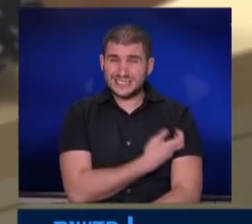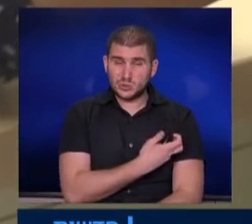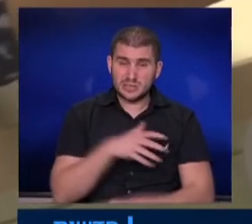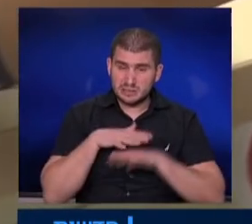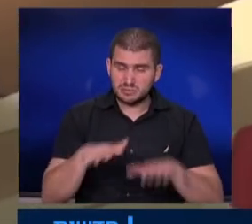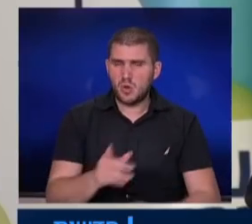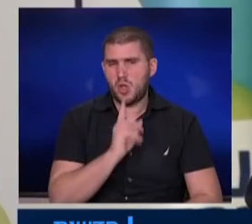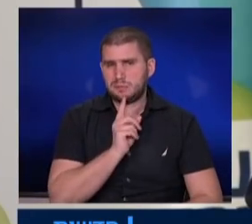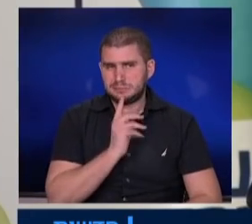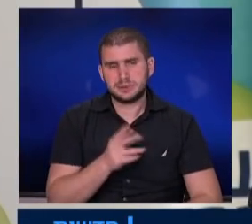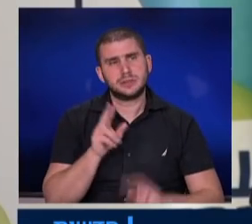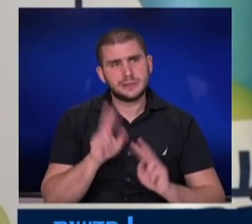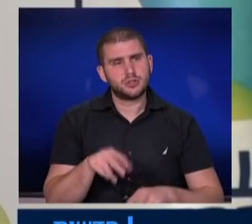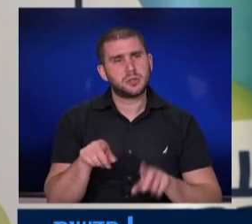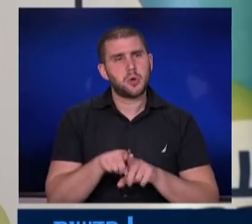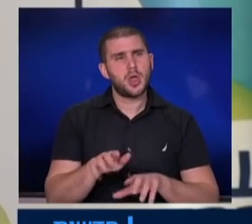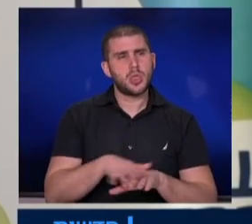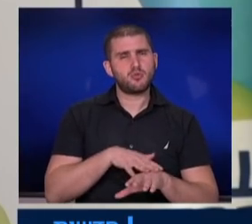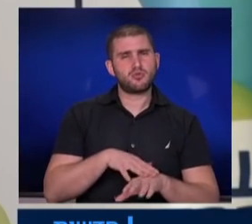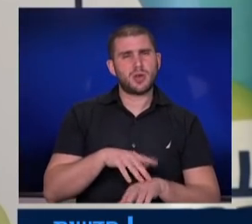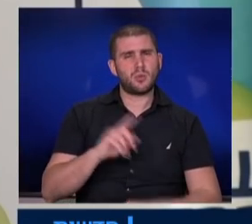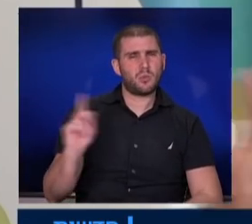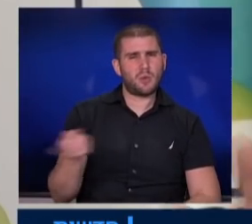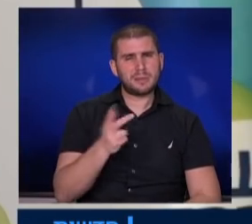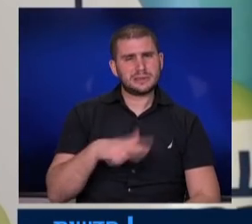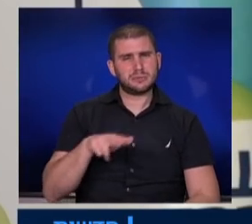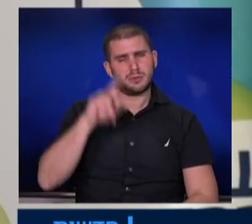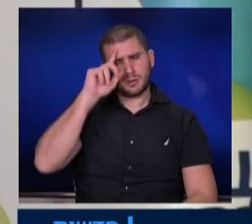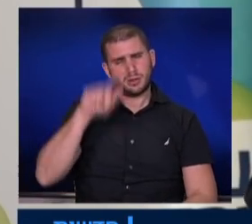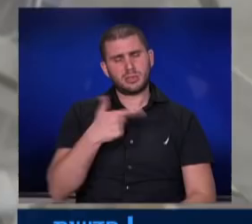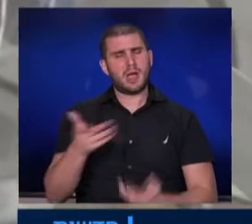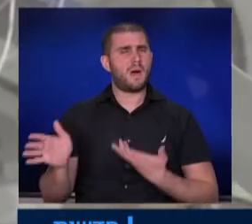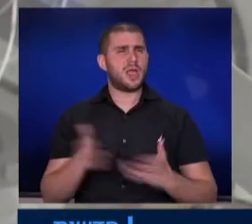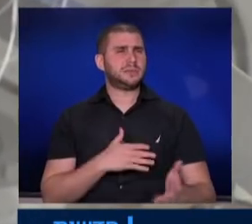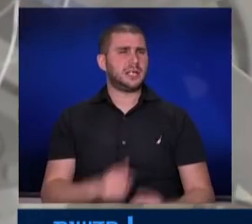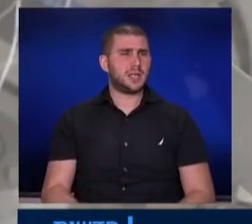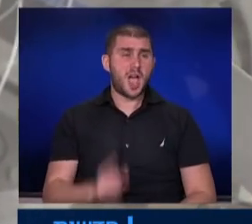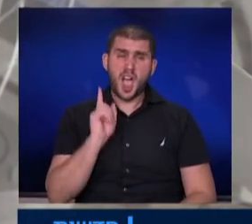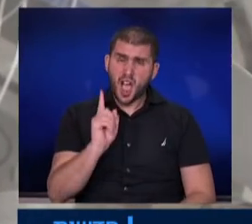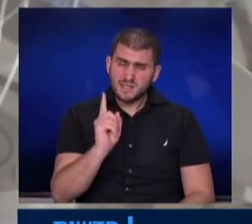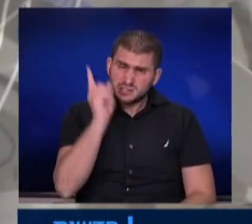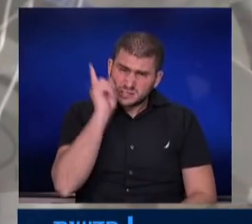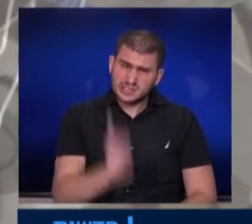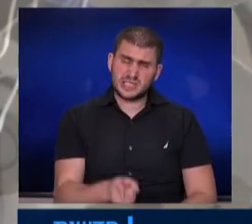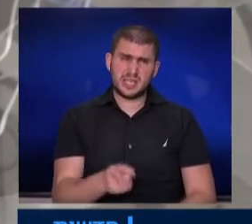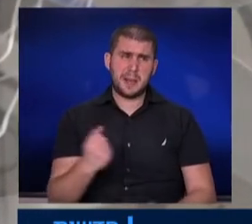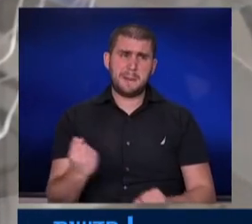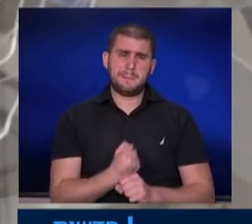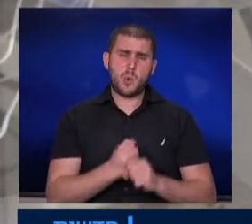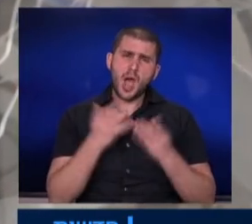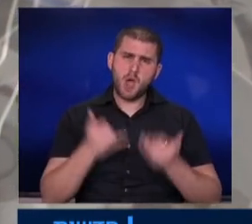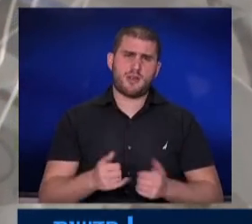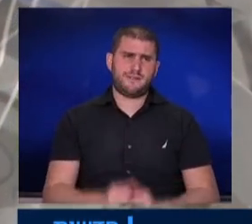מספק, ויש איזושהי תחושה בציבור שהכל בסדר, אבל יש צורך בפעולה